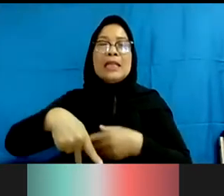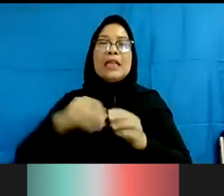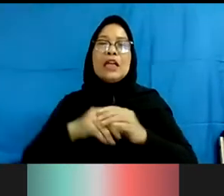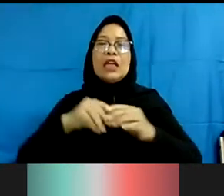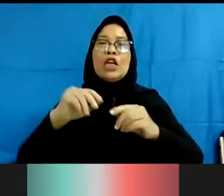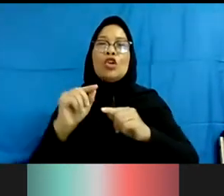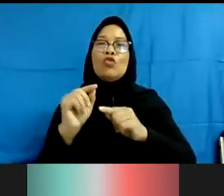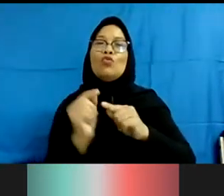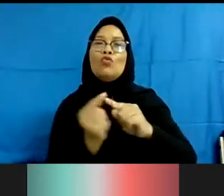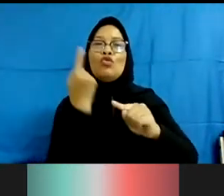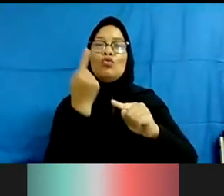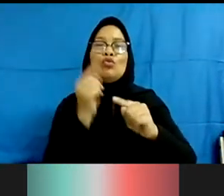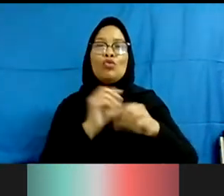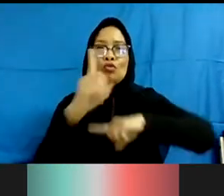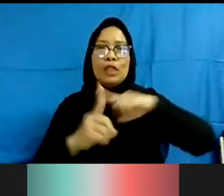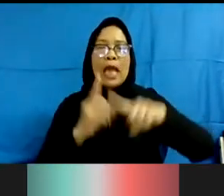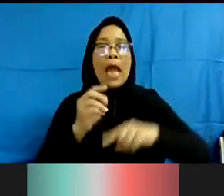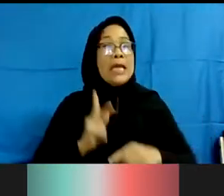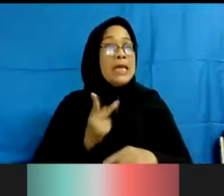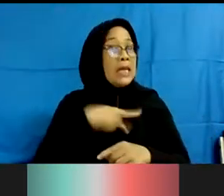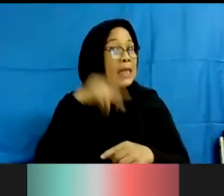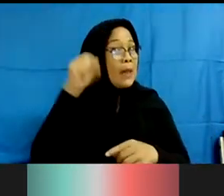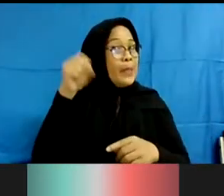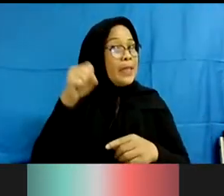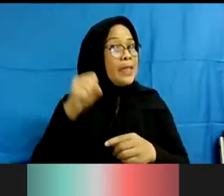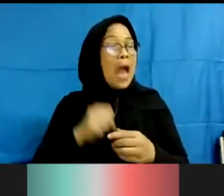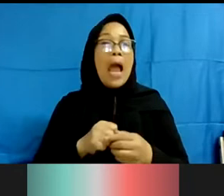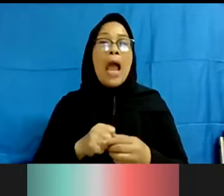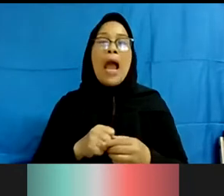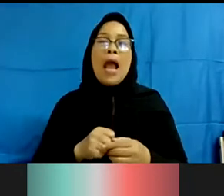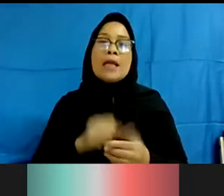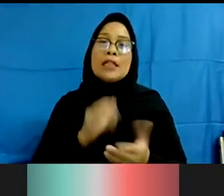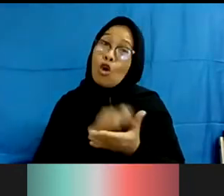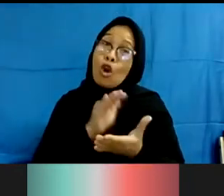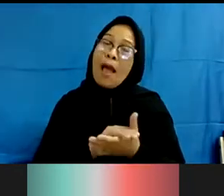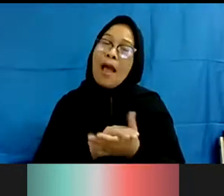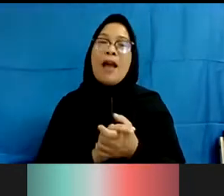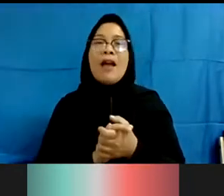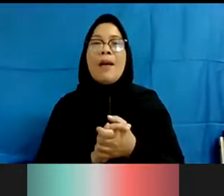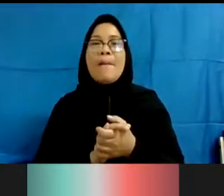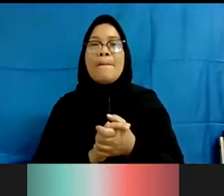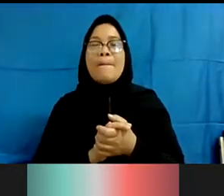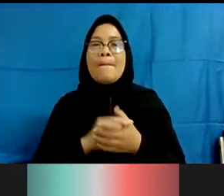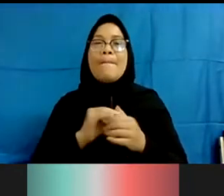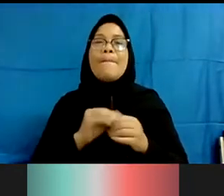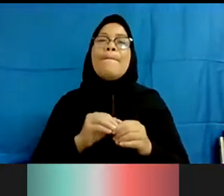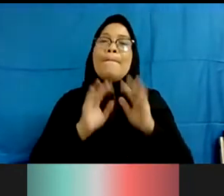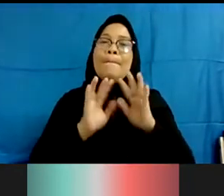membaca, kita bisa sekolah, bisa baca peluang. Ini yang membuka peluang banyak hal. Kayak saya,